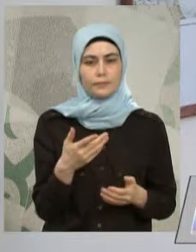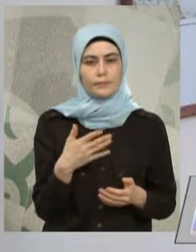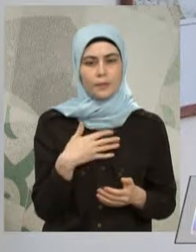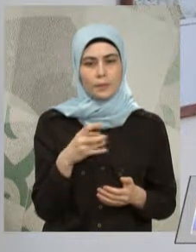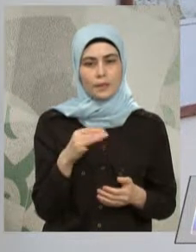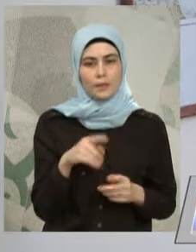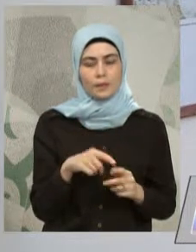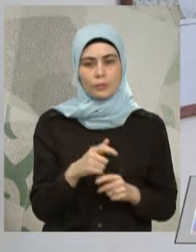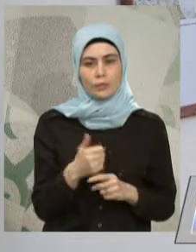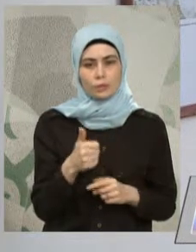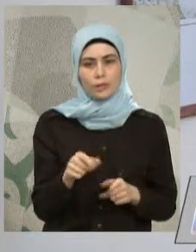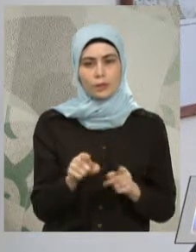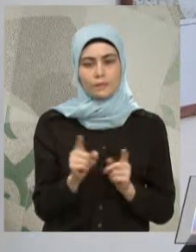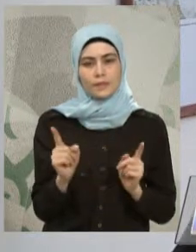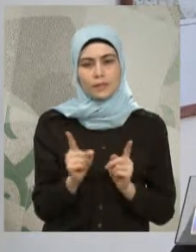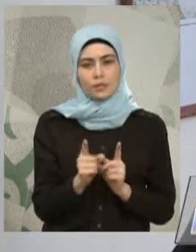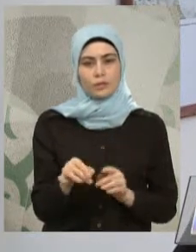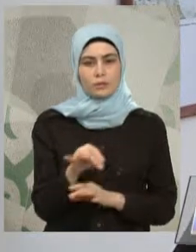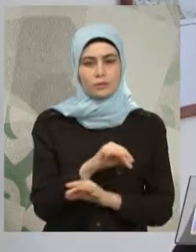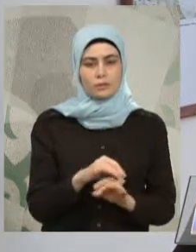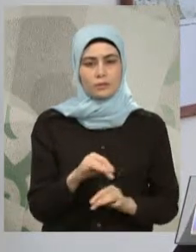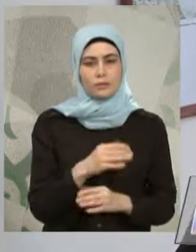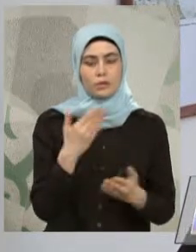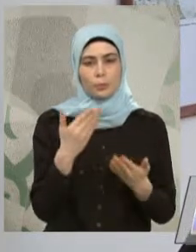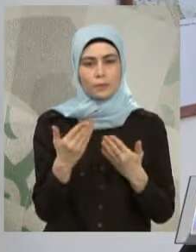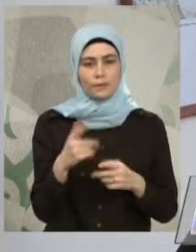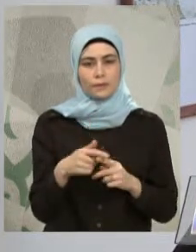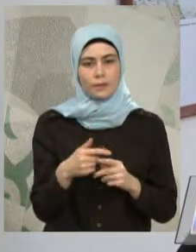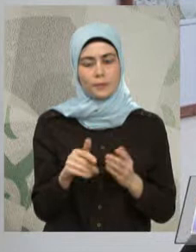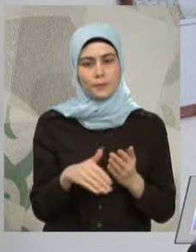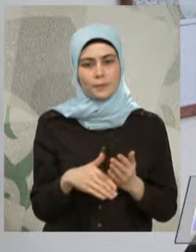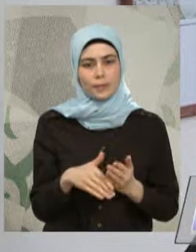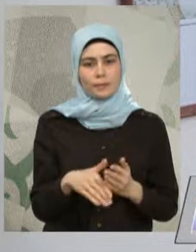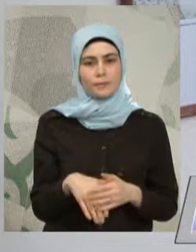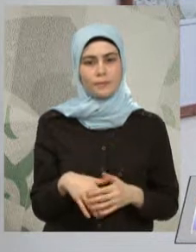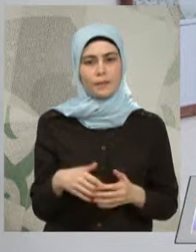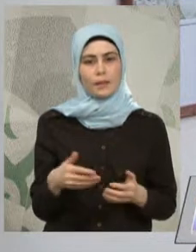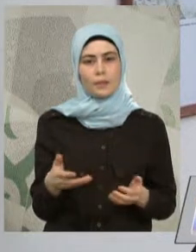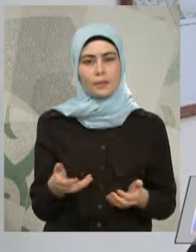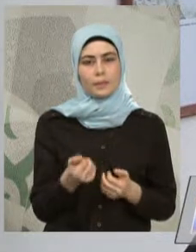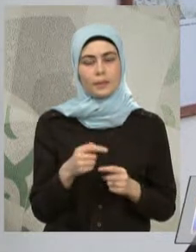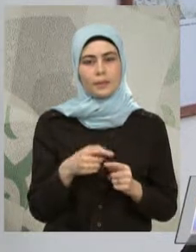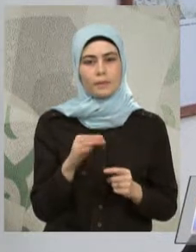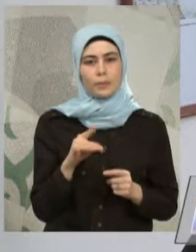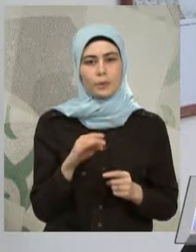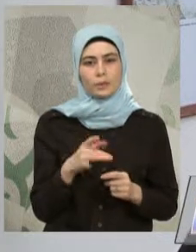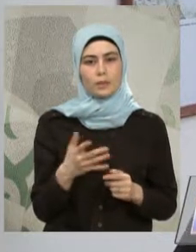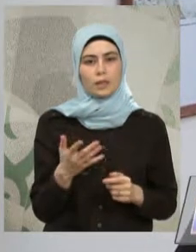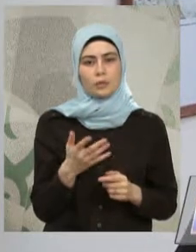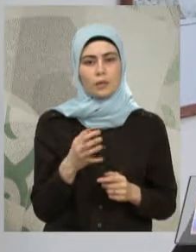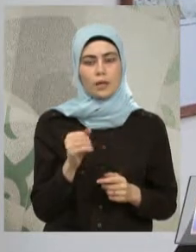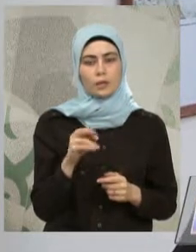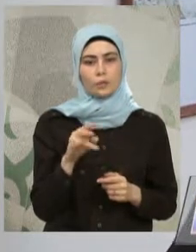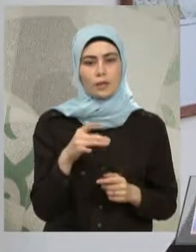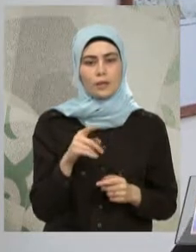очень хорошо проводить такие встречи, такие собеседования, поднимать вот эти именно вот эти вопросы, которые актуальны на